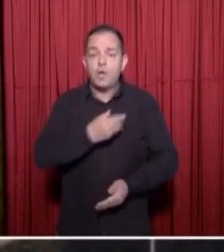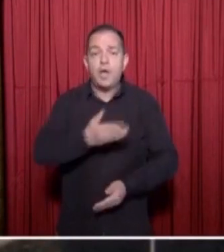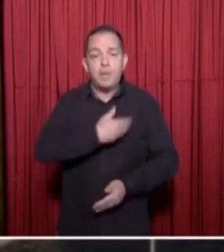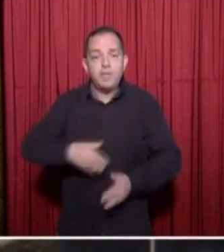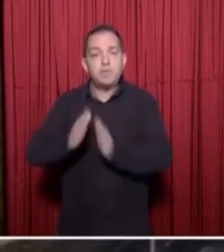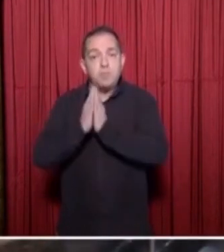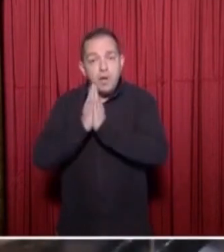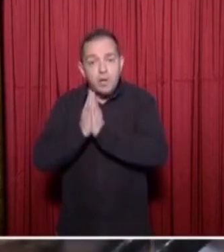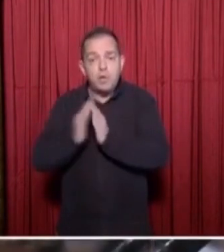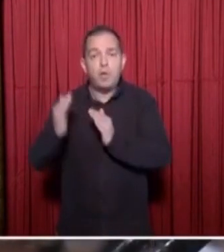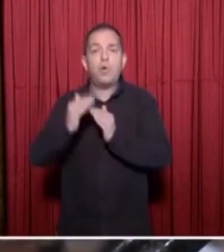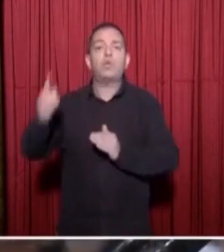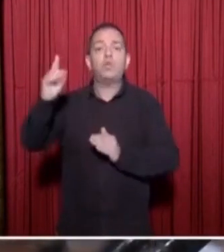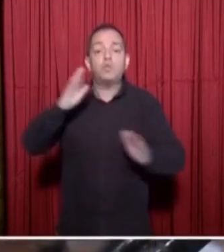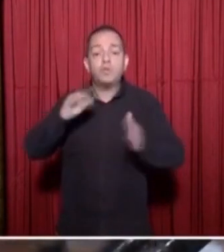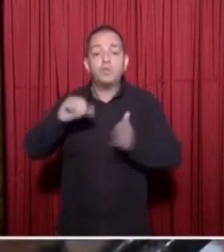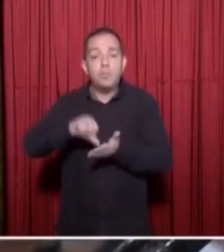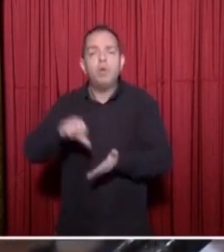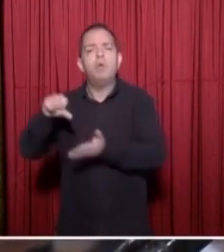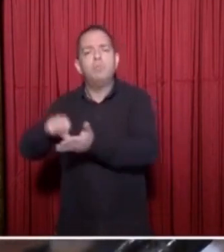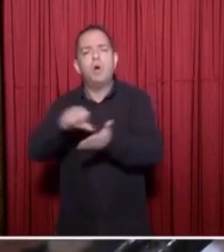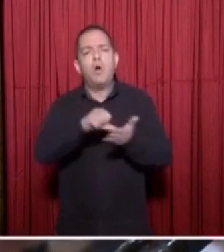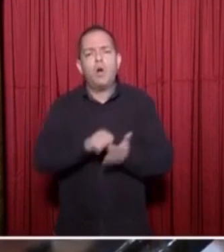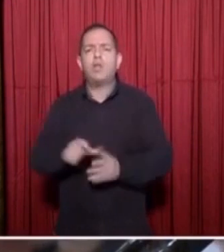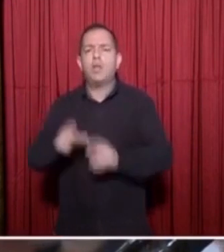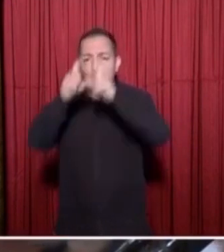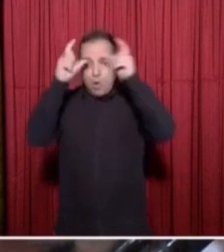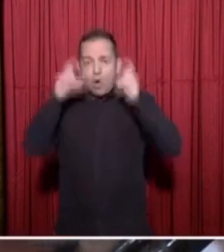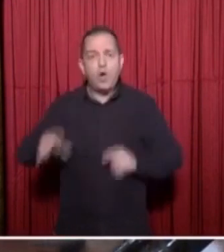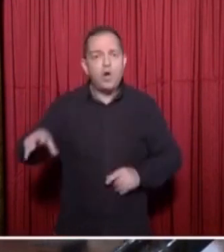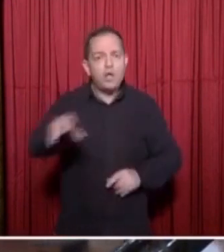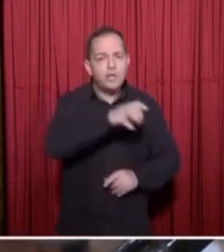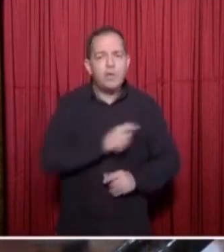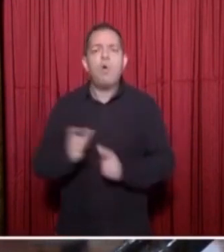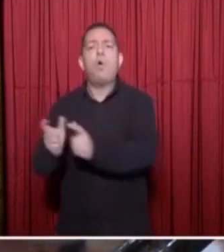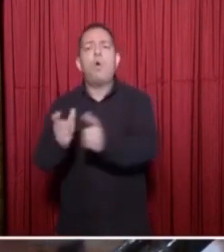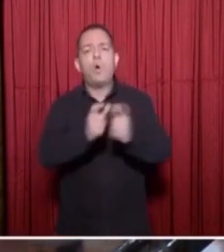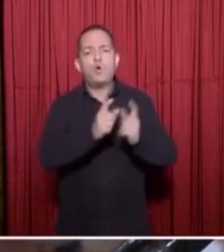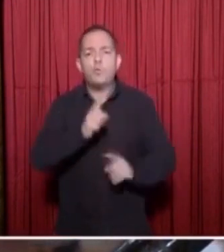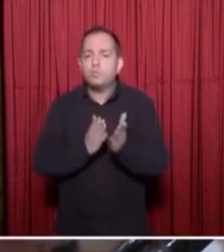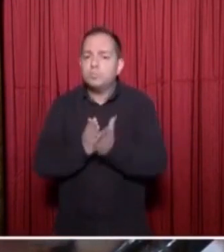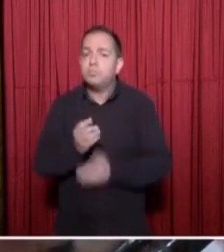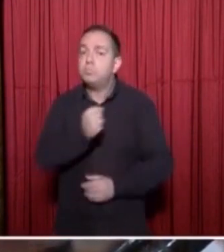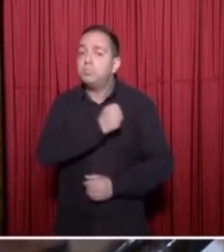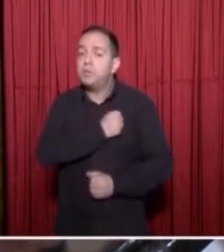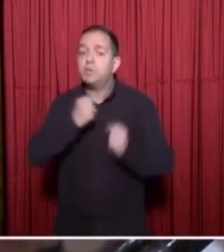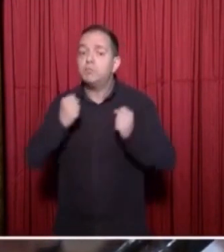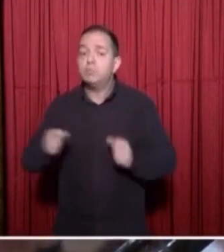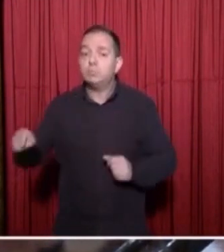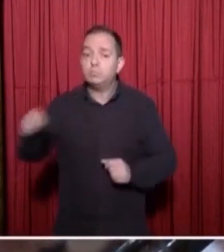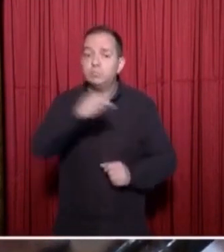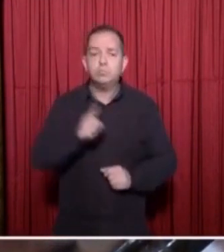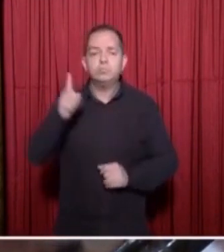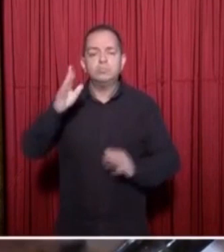ελέησον. Υπέρ της πόλεως ταύτης πάσης μονής πόλεως και χώρας και των πίστη κουντων